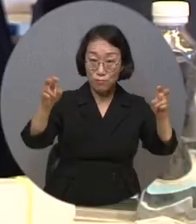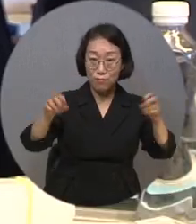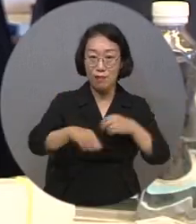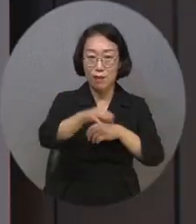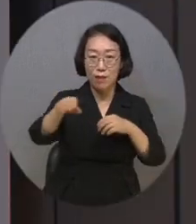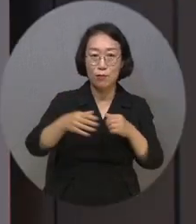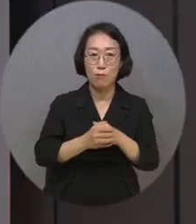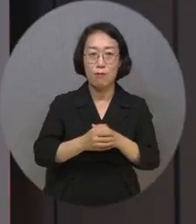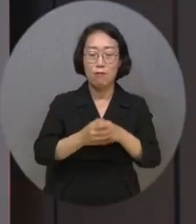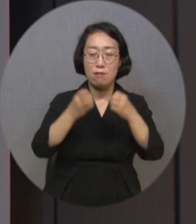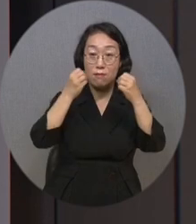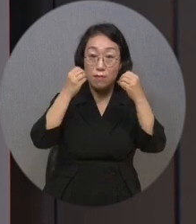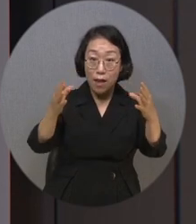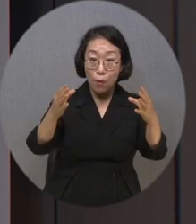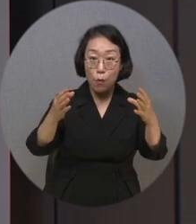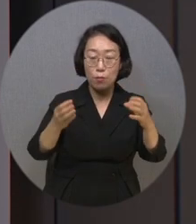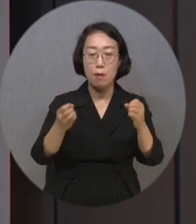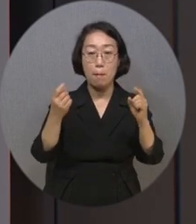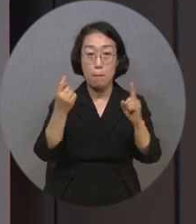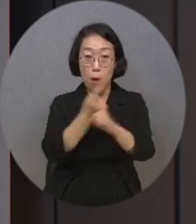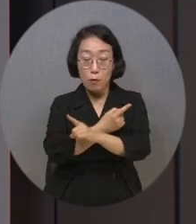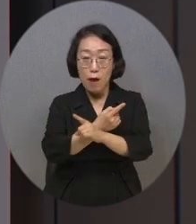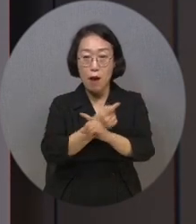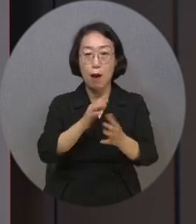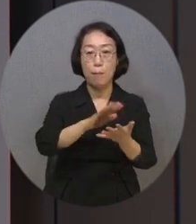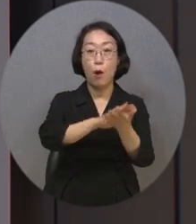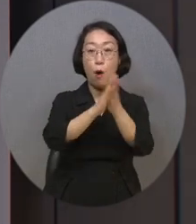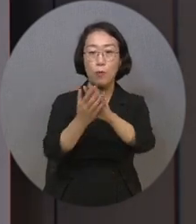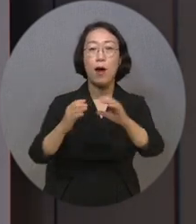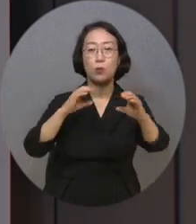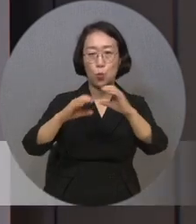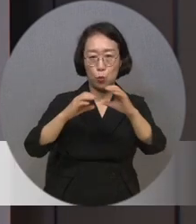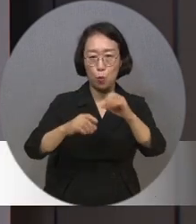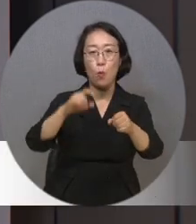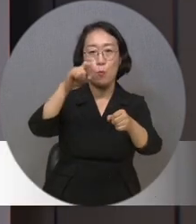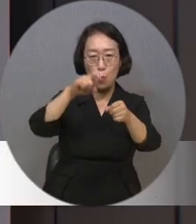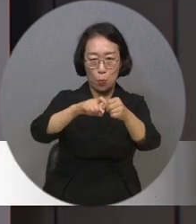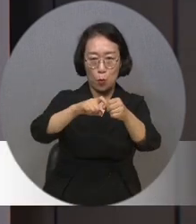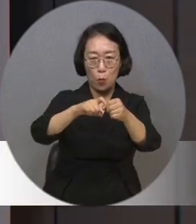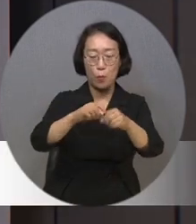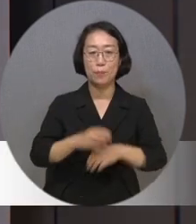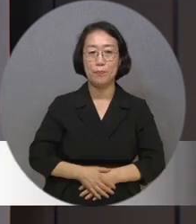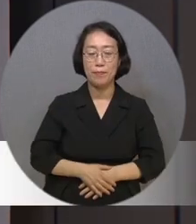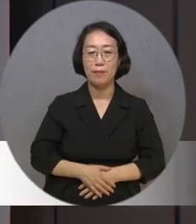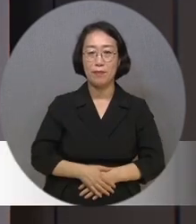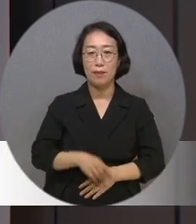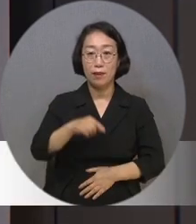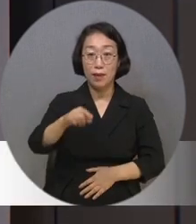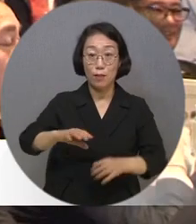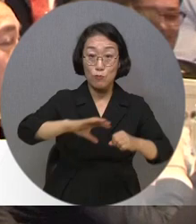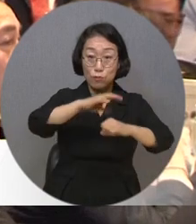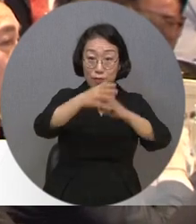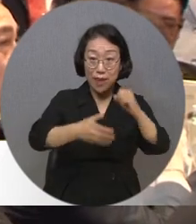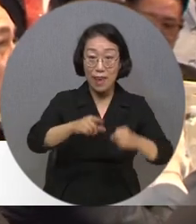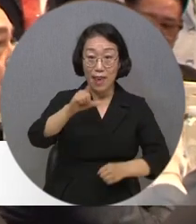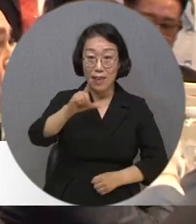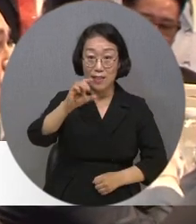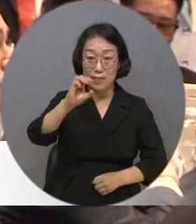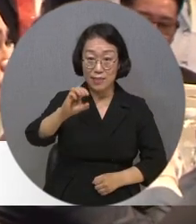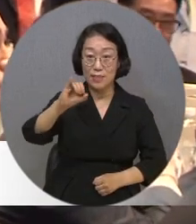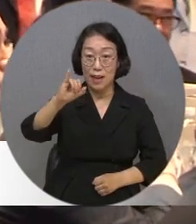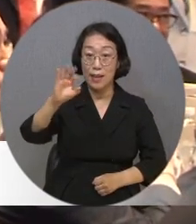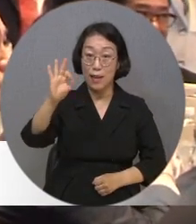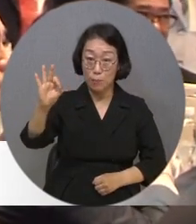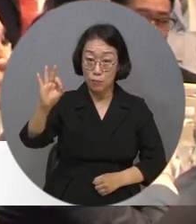표어를 혁신, 소통과 변화로로 내세웠습니다. 라이온스 클럽 국제재단의 약자인